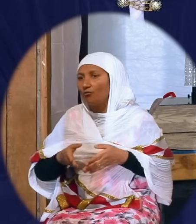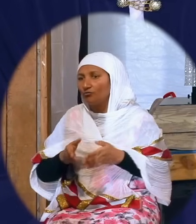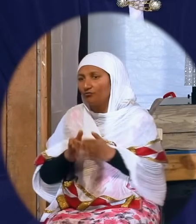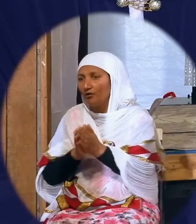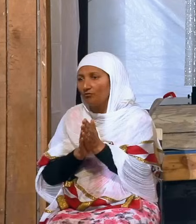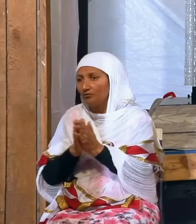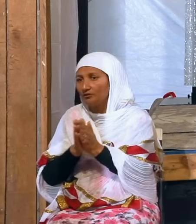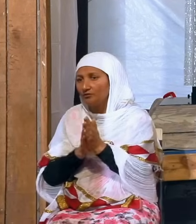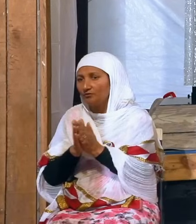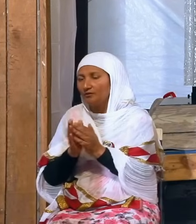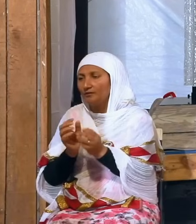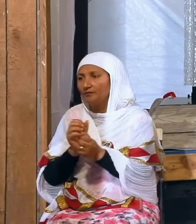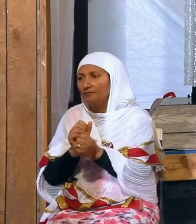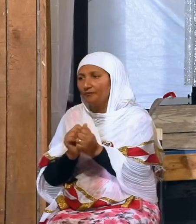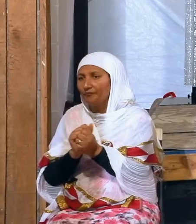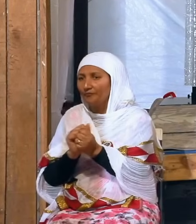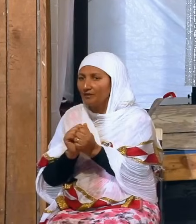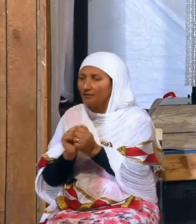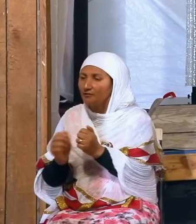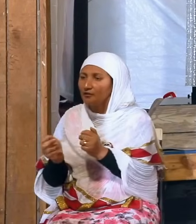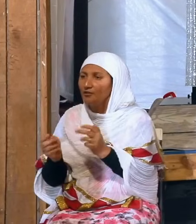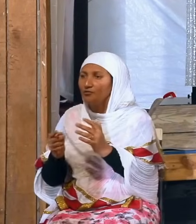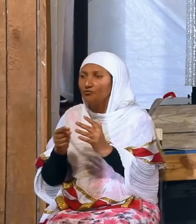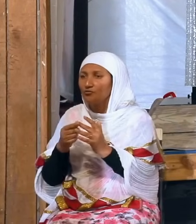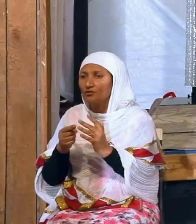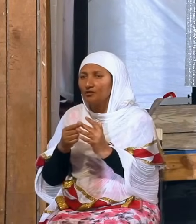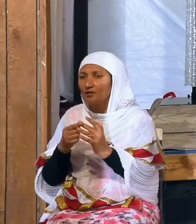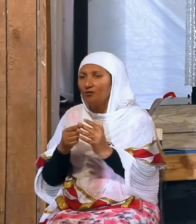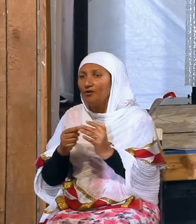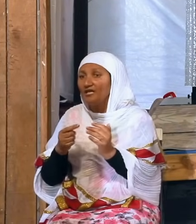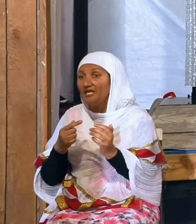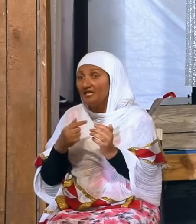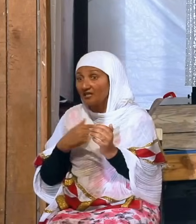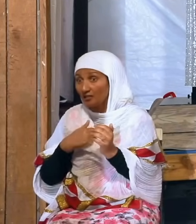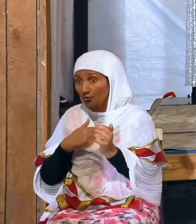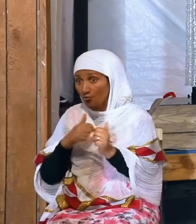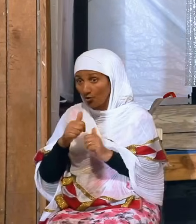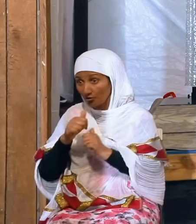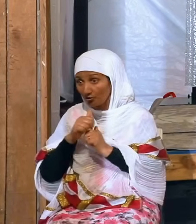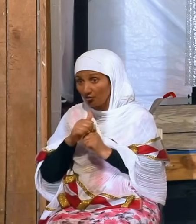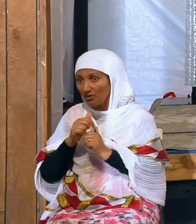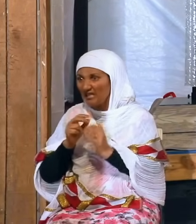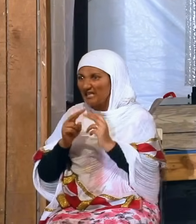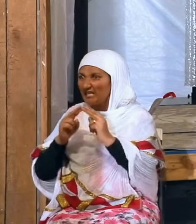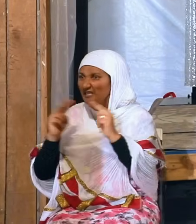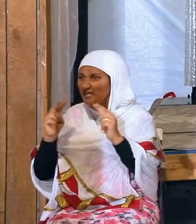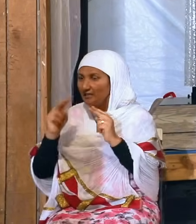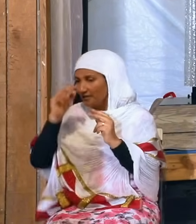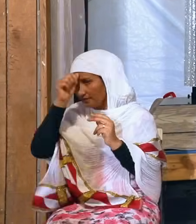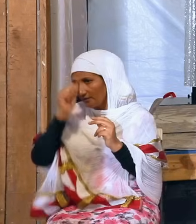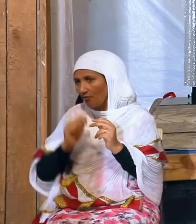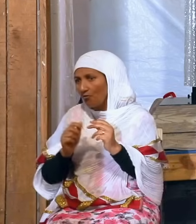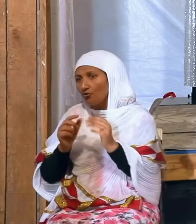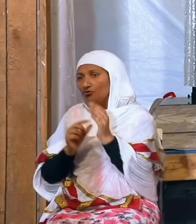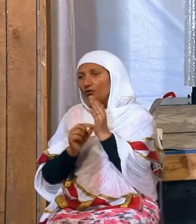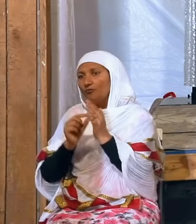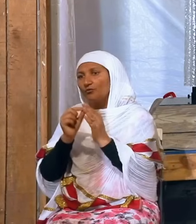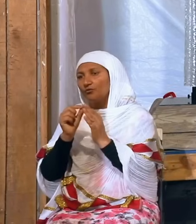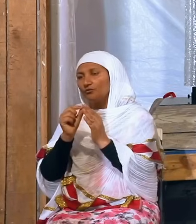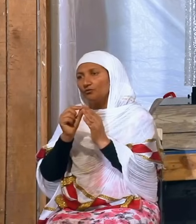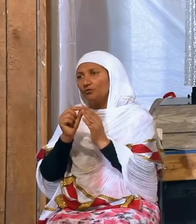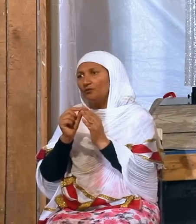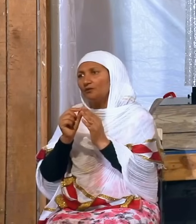ይኖራል ማለት ነው። ሶስተኛው ደግሞ እንደ አድል ትራሳቸው እንደ ትልቅ ሰው ስለሚቆጥሩ እንደዛ እውቅና